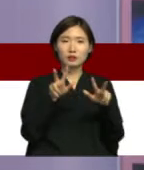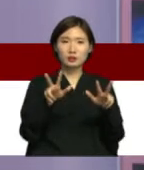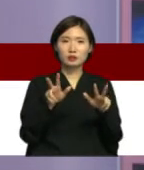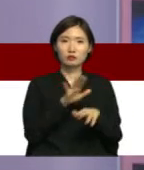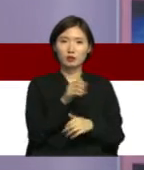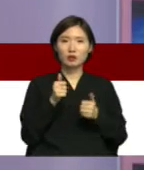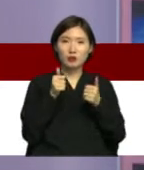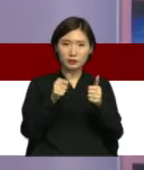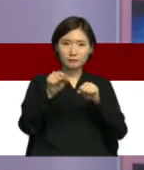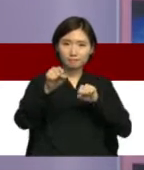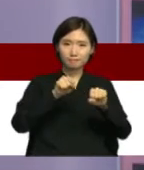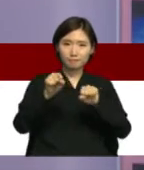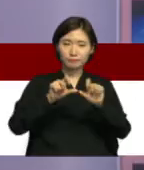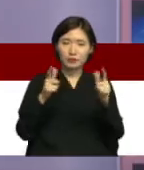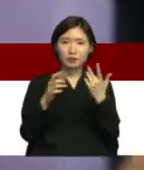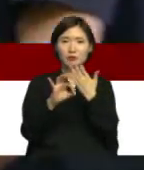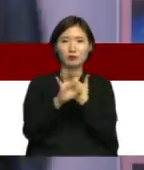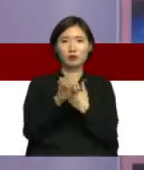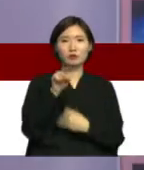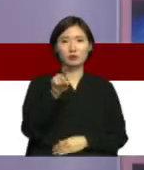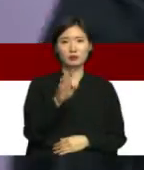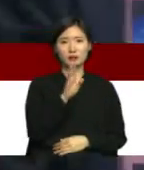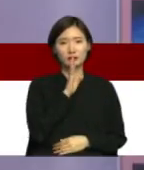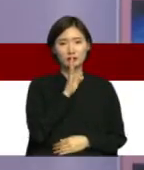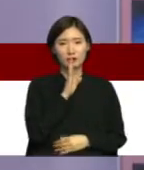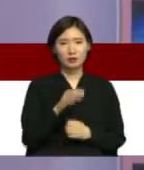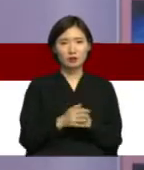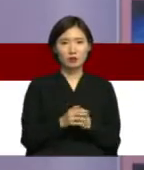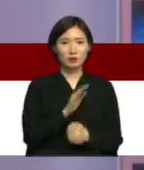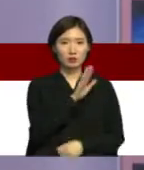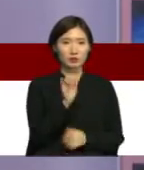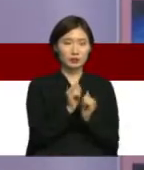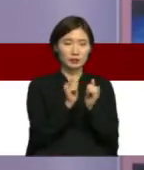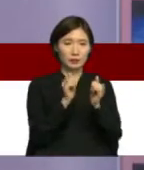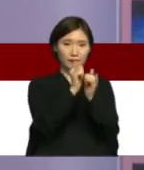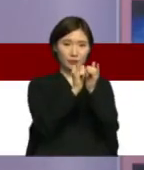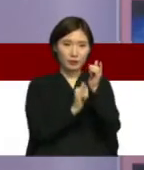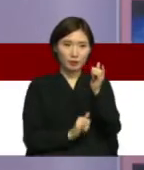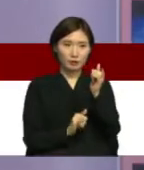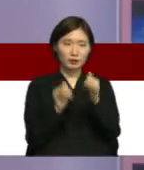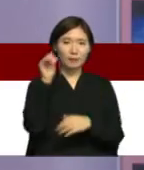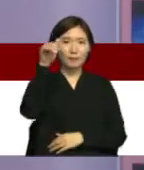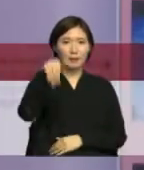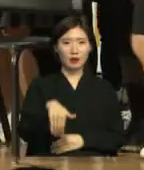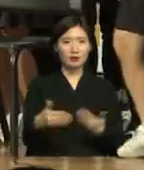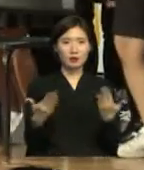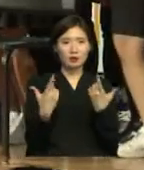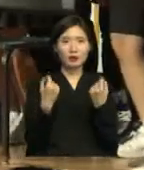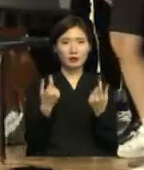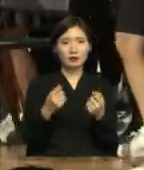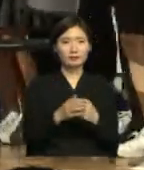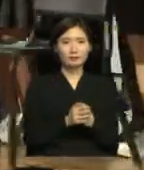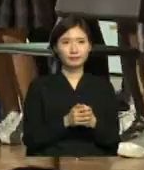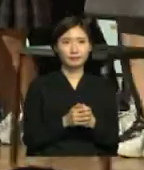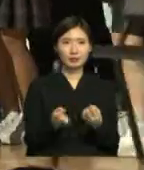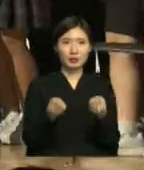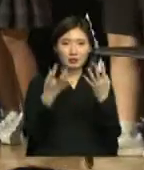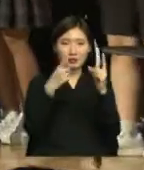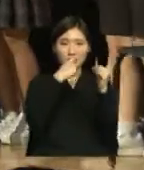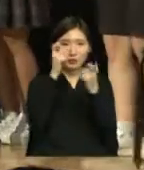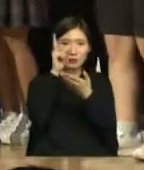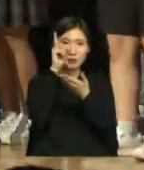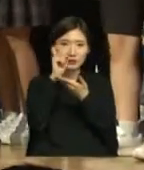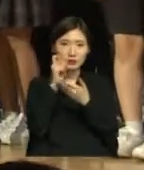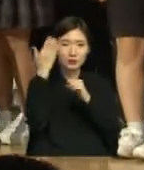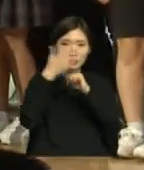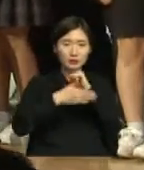이행하지 않는다면 그것은 정말로 우리 사람들의 역사를 퇴보시키는 일이라고 생각을 합니다. 행사는 기념사진